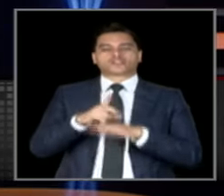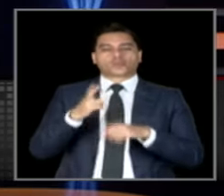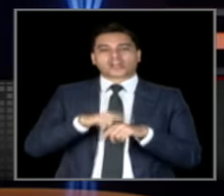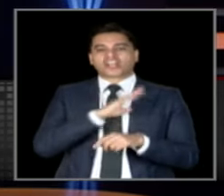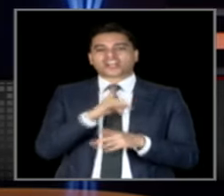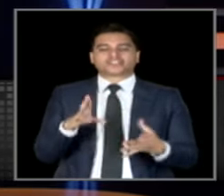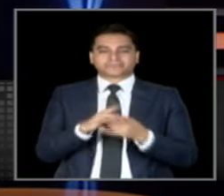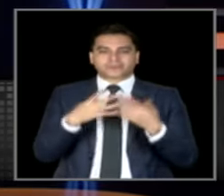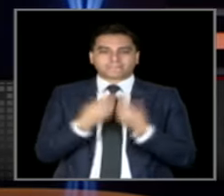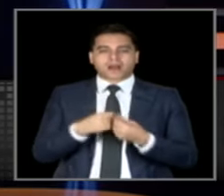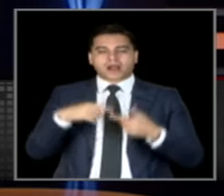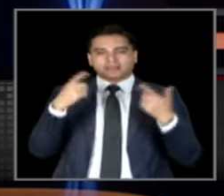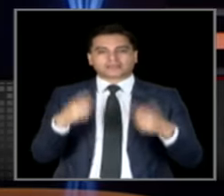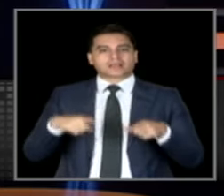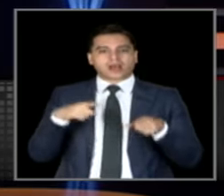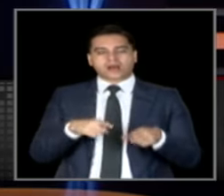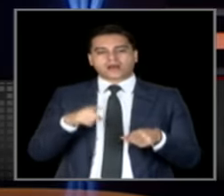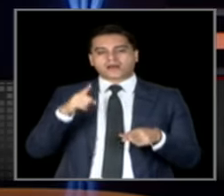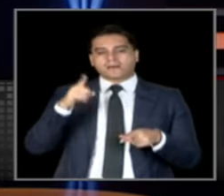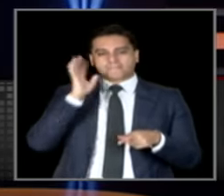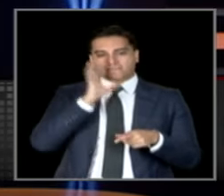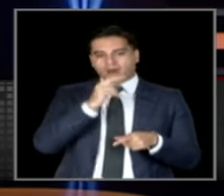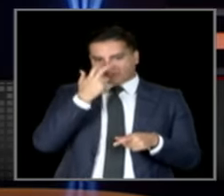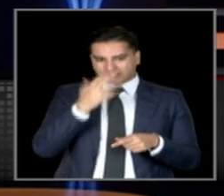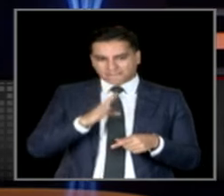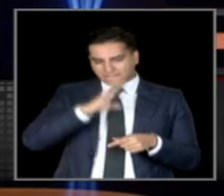والجيش ده كان بقيادة بيلا الرابع.